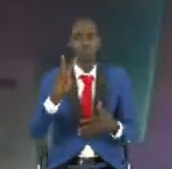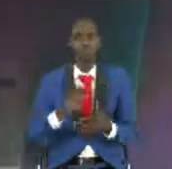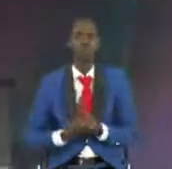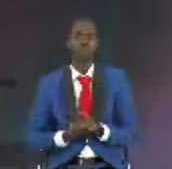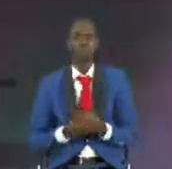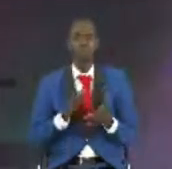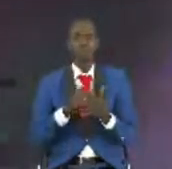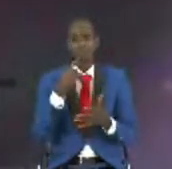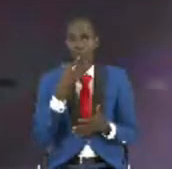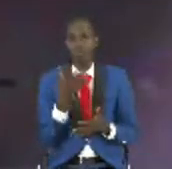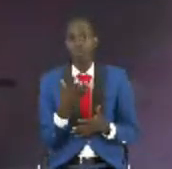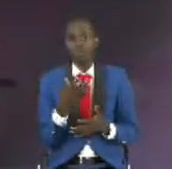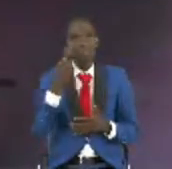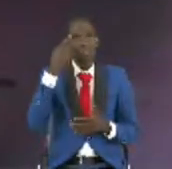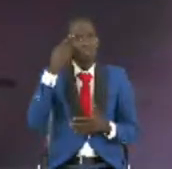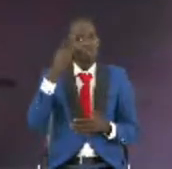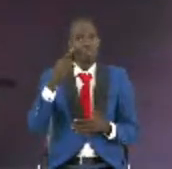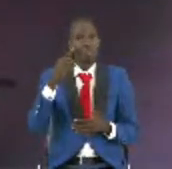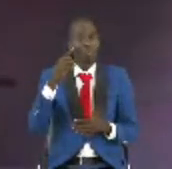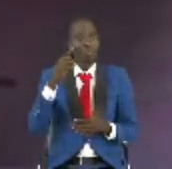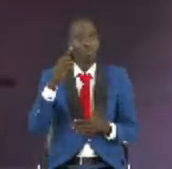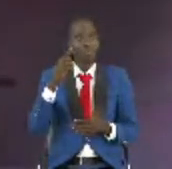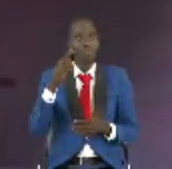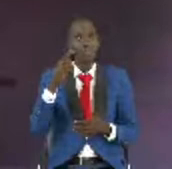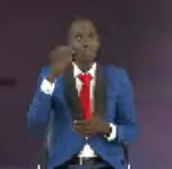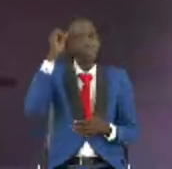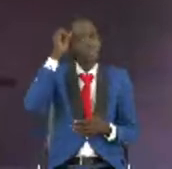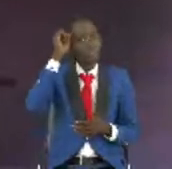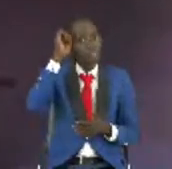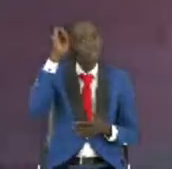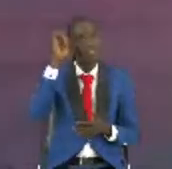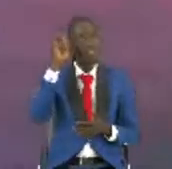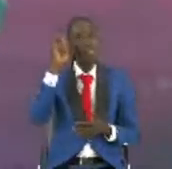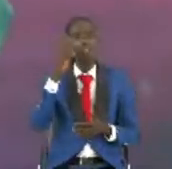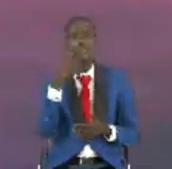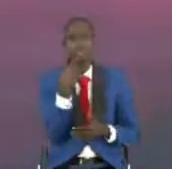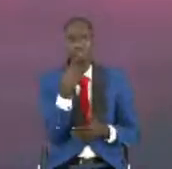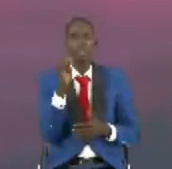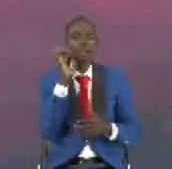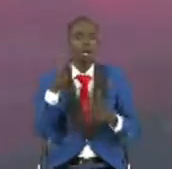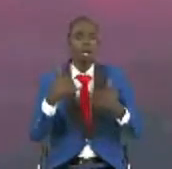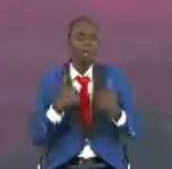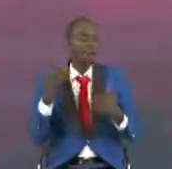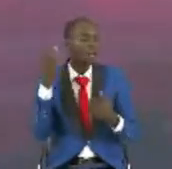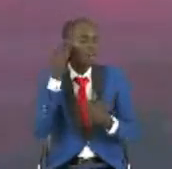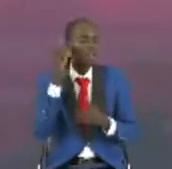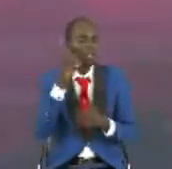2 Corinthiens 6, verset 2. Il dit, car il dit, au temps favorable j'étais exaucé.